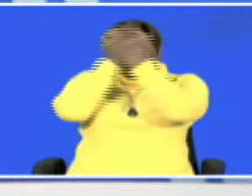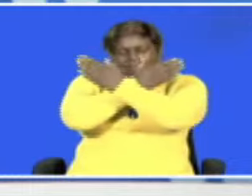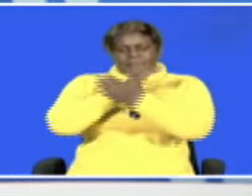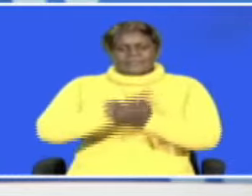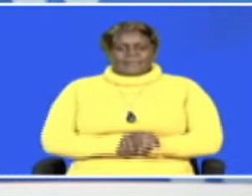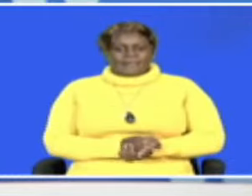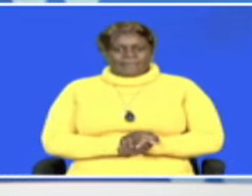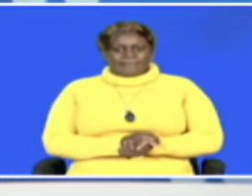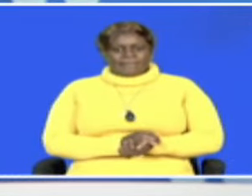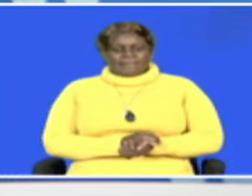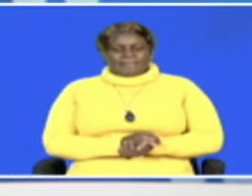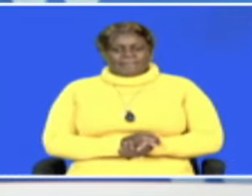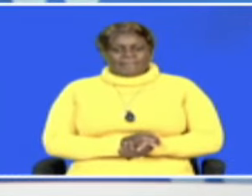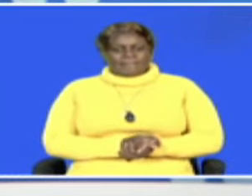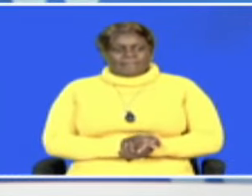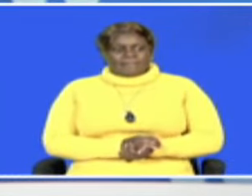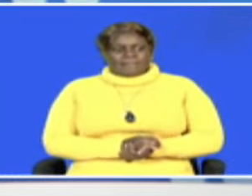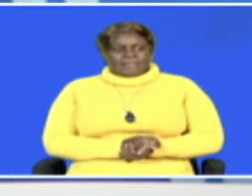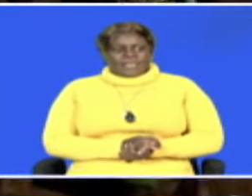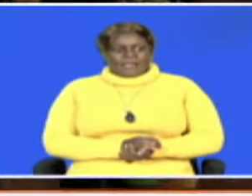mwanana. Makinika.